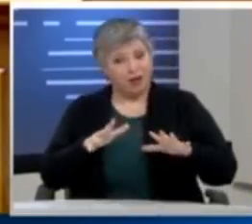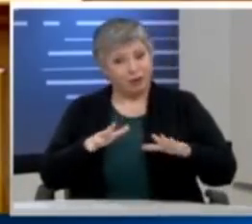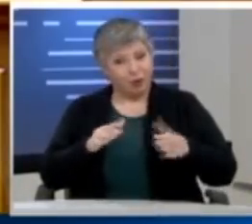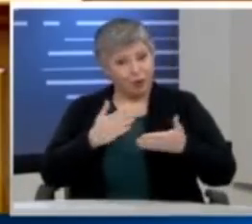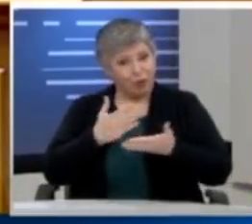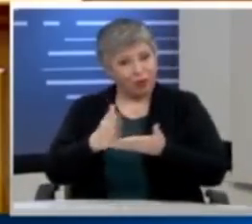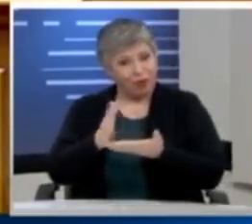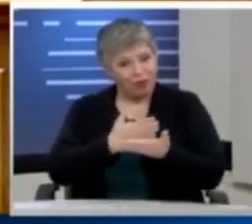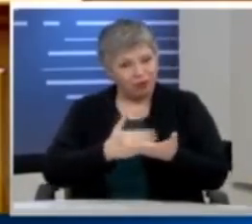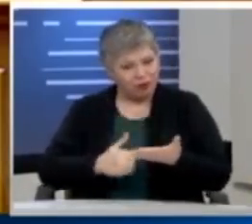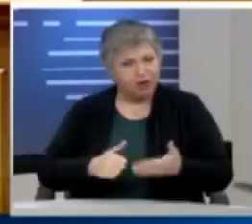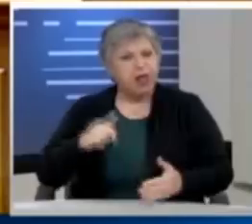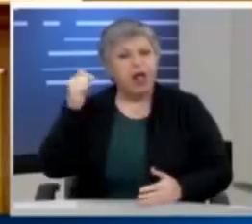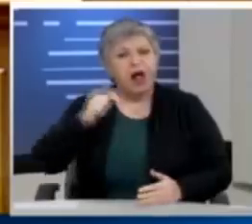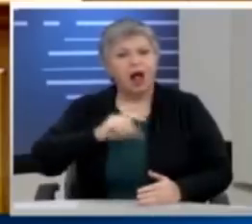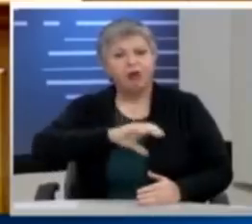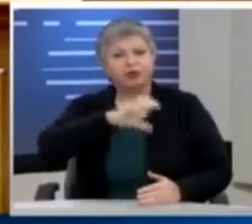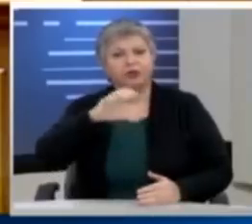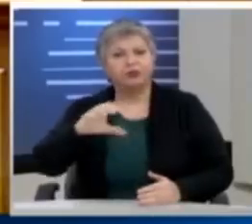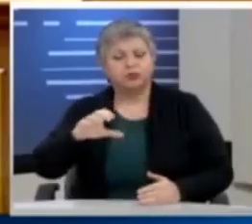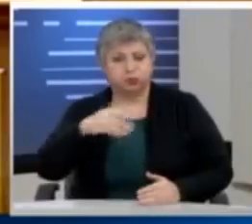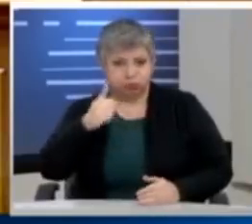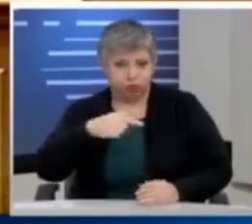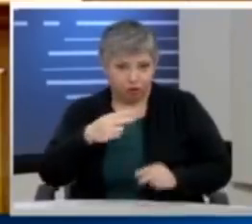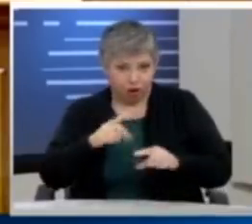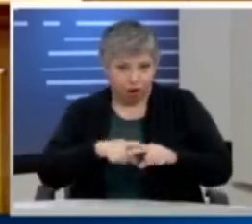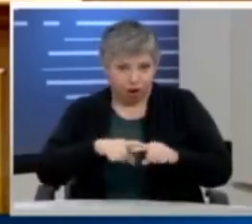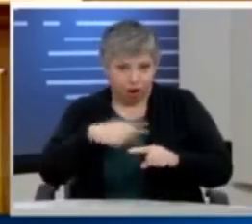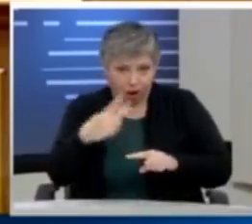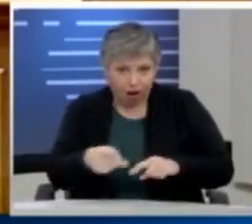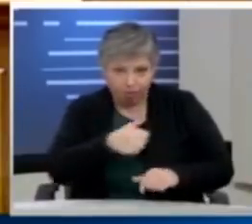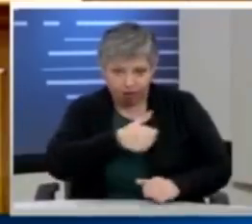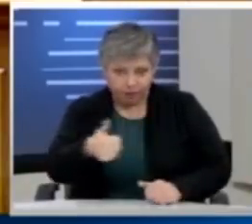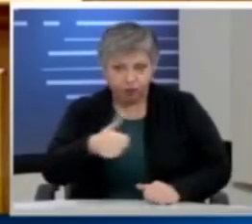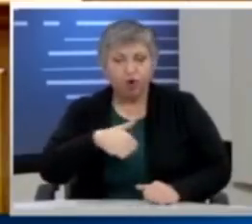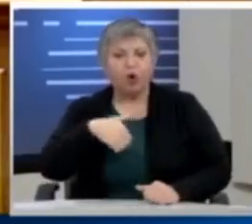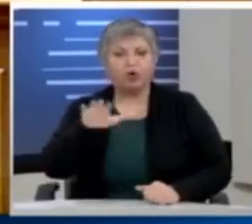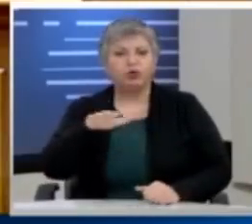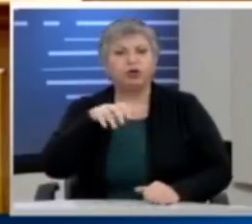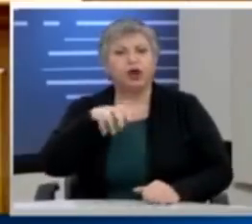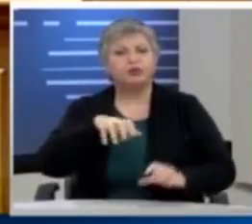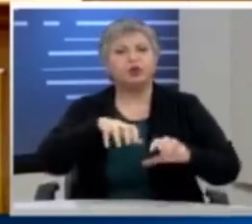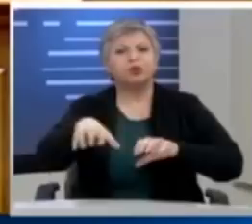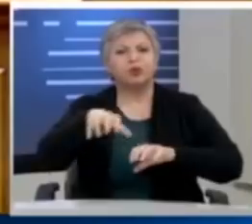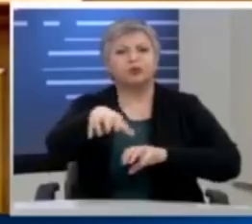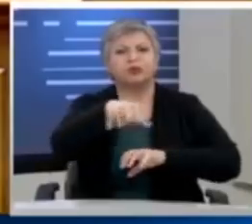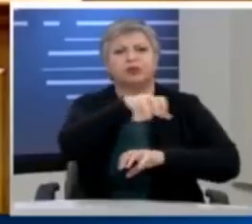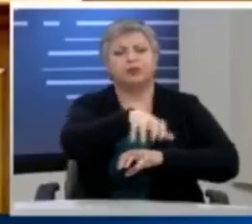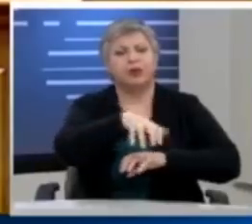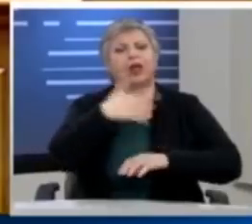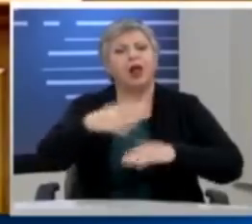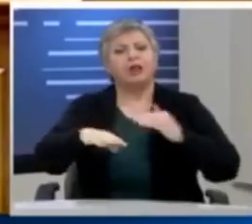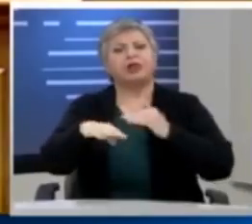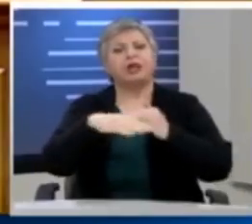ιστορικά, που δεν ανήκει αποκλειστικά στην Ελλάδα και πλέον έχει μοιραστεί με τα υπάρχοντα σύνορα μεταξύ